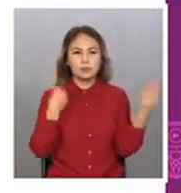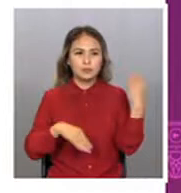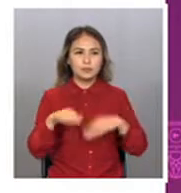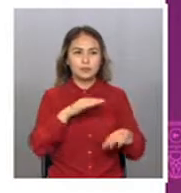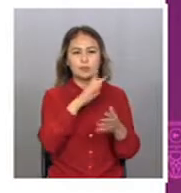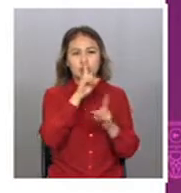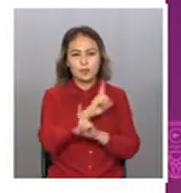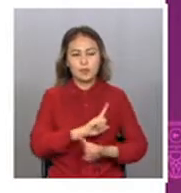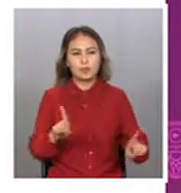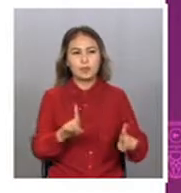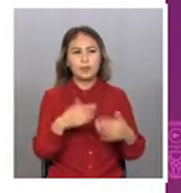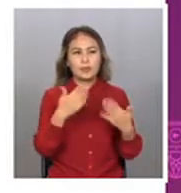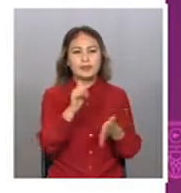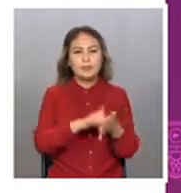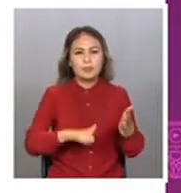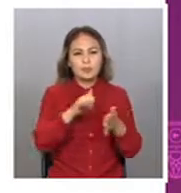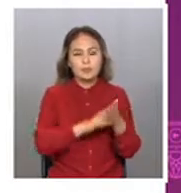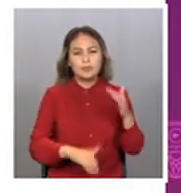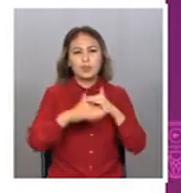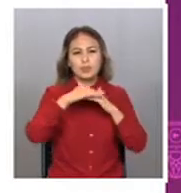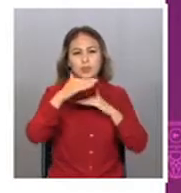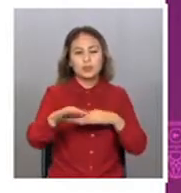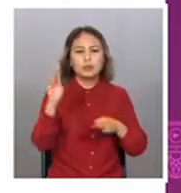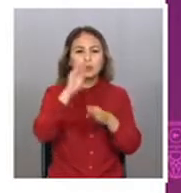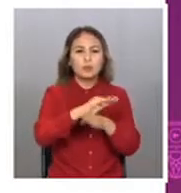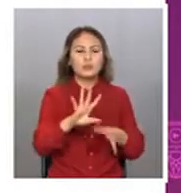ұлтымыздың ерекшелігі, себебі ұлттық